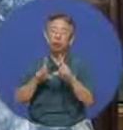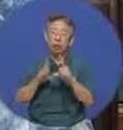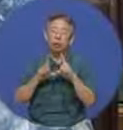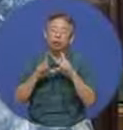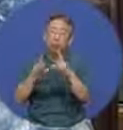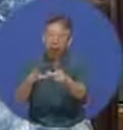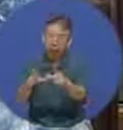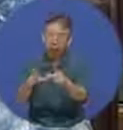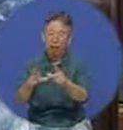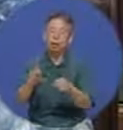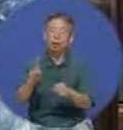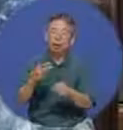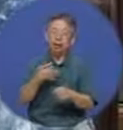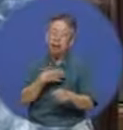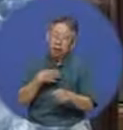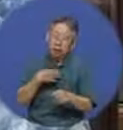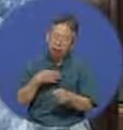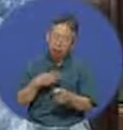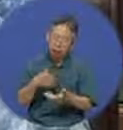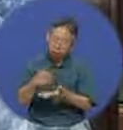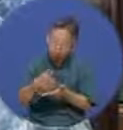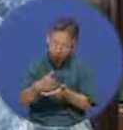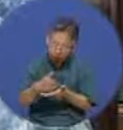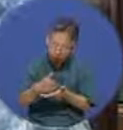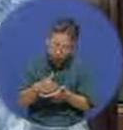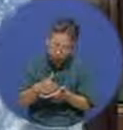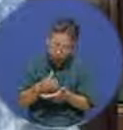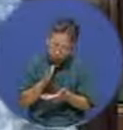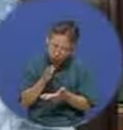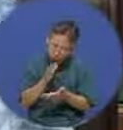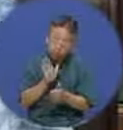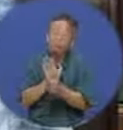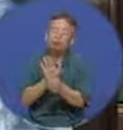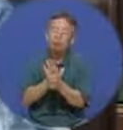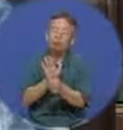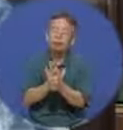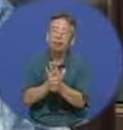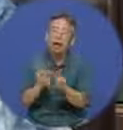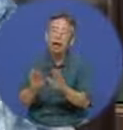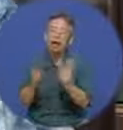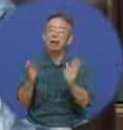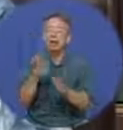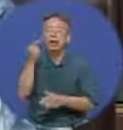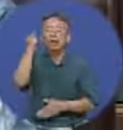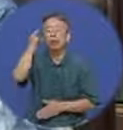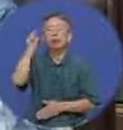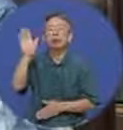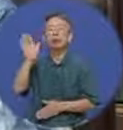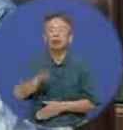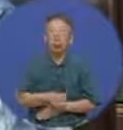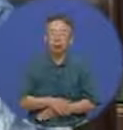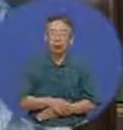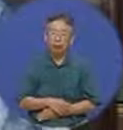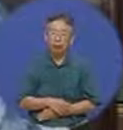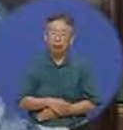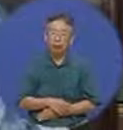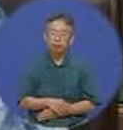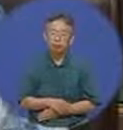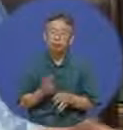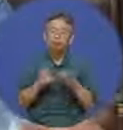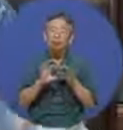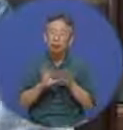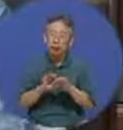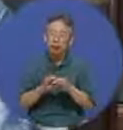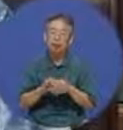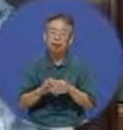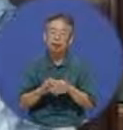答えをするとか悩みを聞いてあげてアドバイスするとか、そういうことを始めようと思ってるんです、 はい、 で従いまして